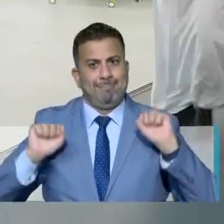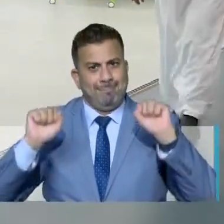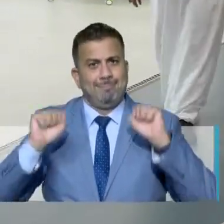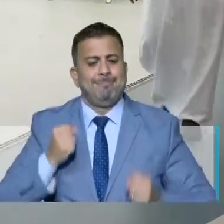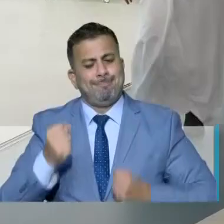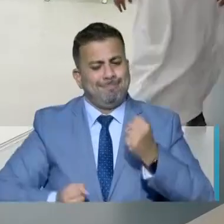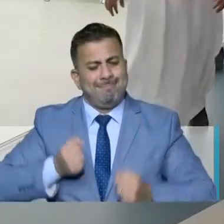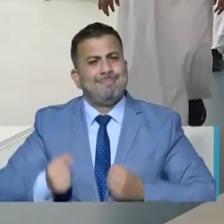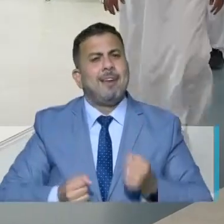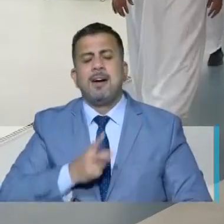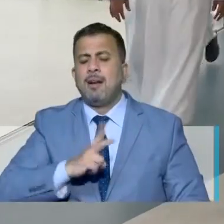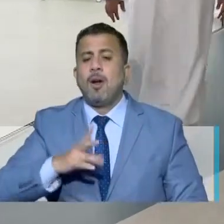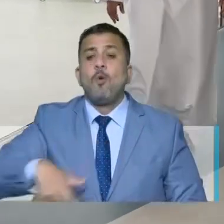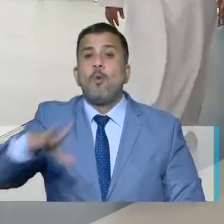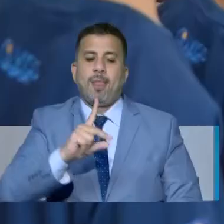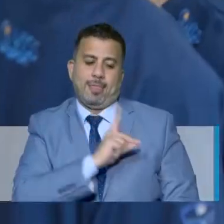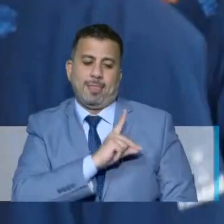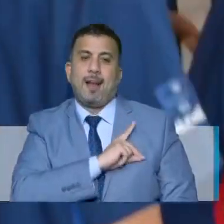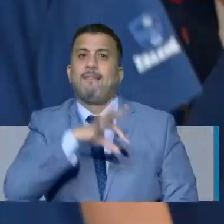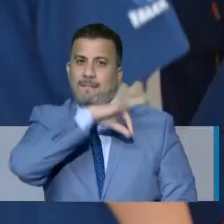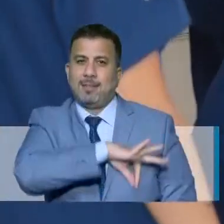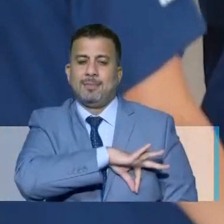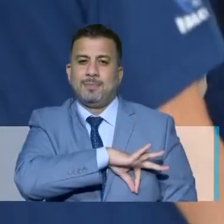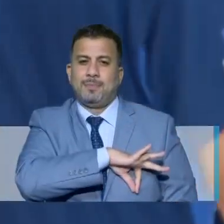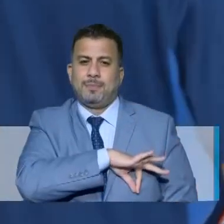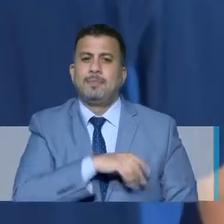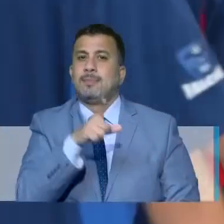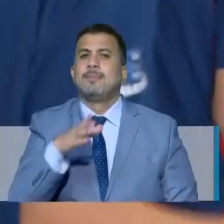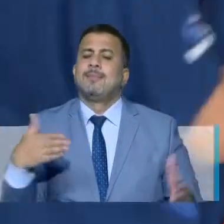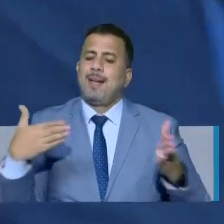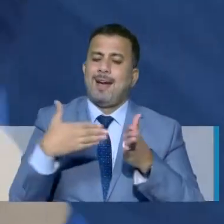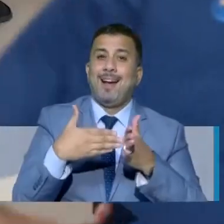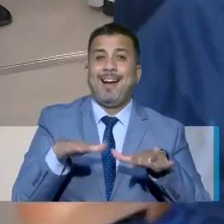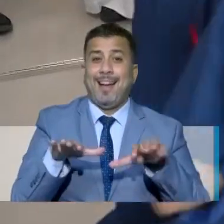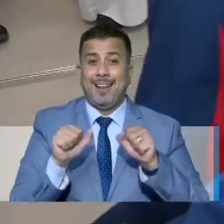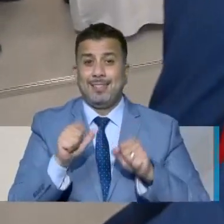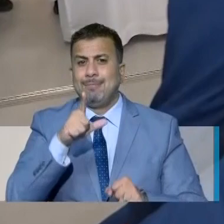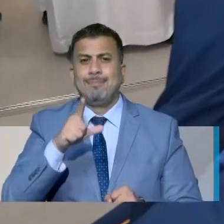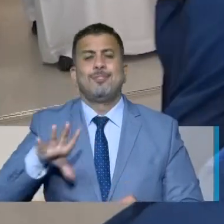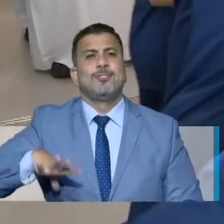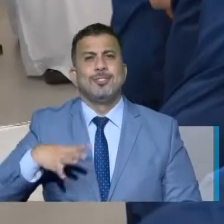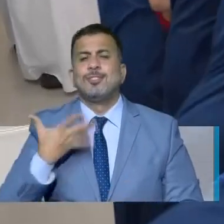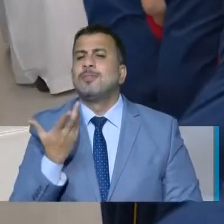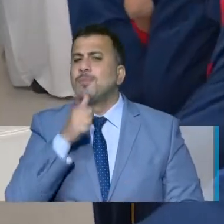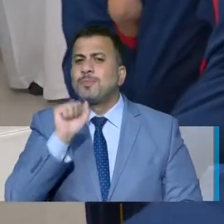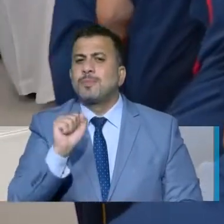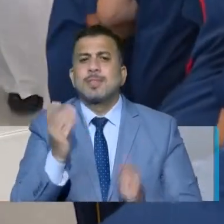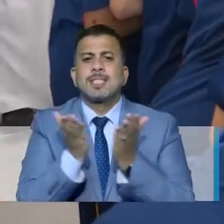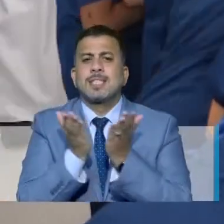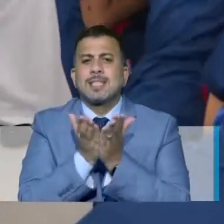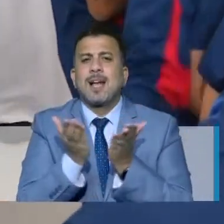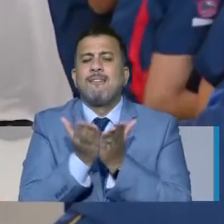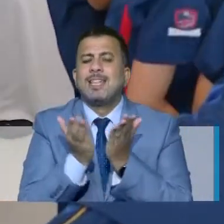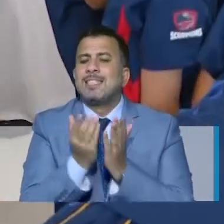ورياضيه يستفيد منها الطلبه واختتم صاحب السمو حاكم الشارقه جولته بزياره قسم الفصول